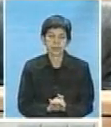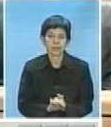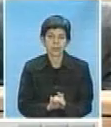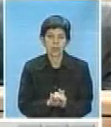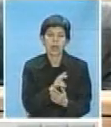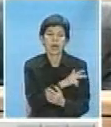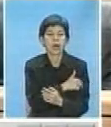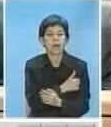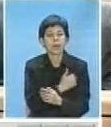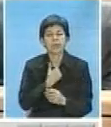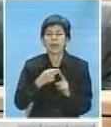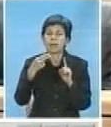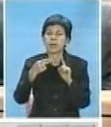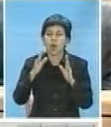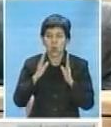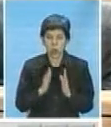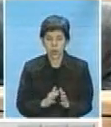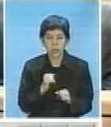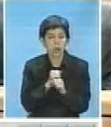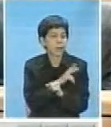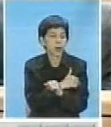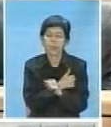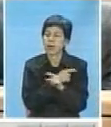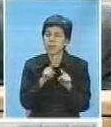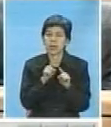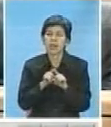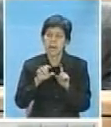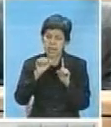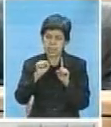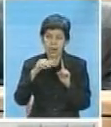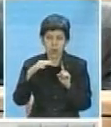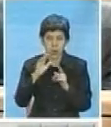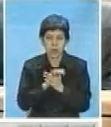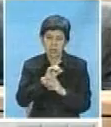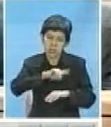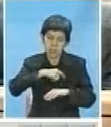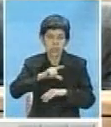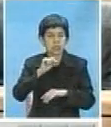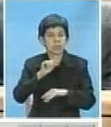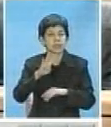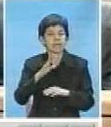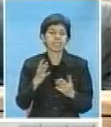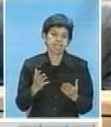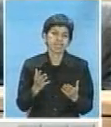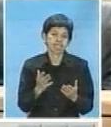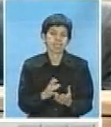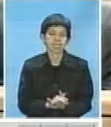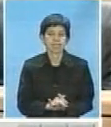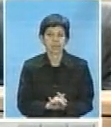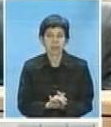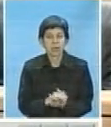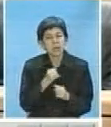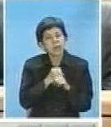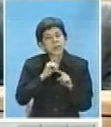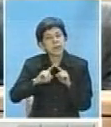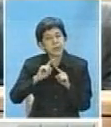ทย์ก็คงประมาณหมื่นคนเศษๆเช่นเดียวกับพยาบาลก็ตกแสนคนเศษ24ชั่วโมงรองรับไม่ไหวครับสิ่งต่างๆ